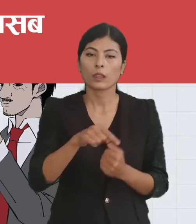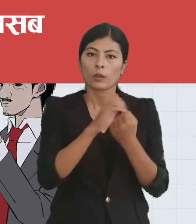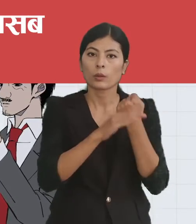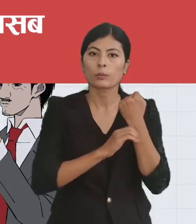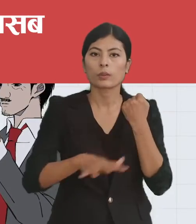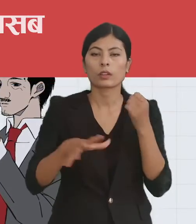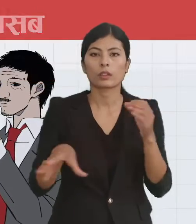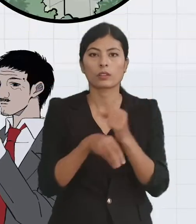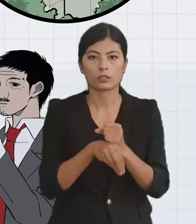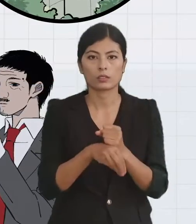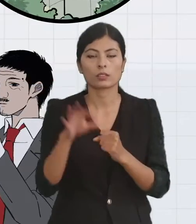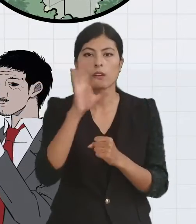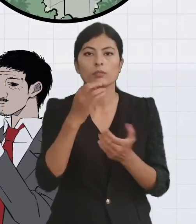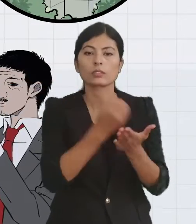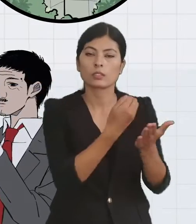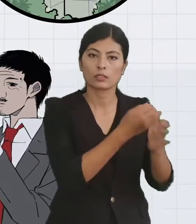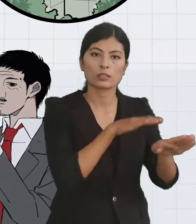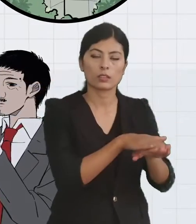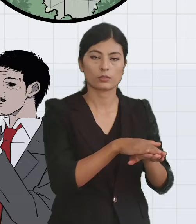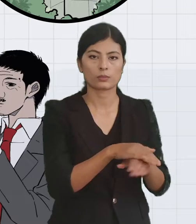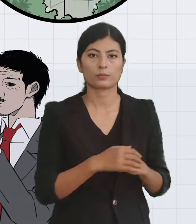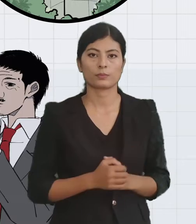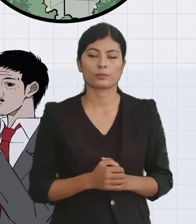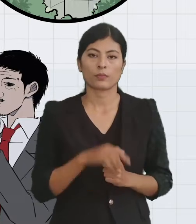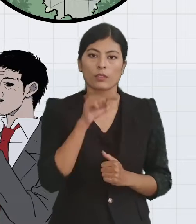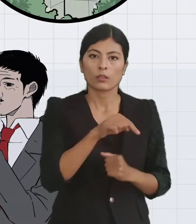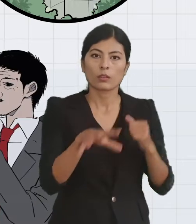के